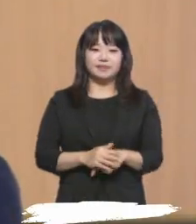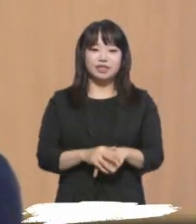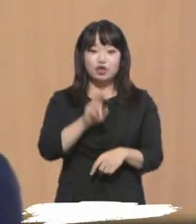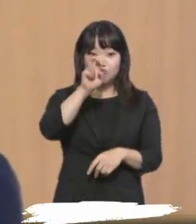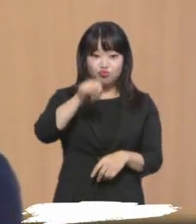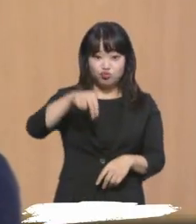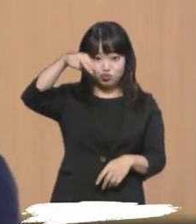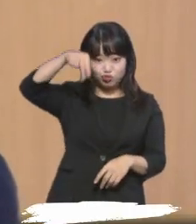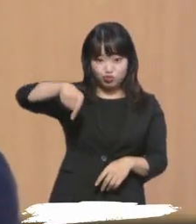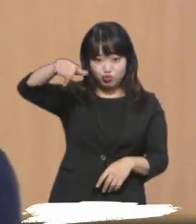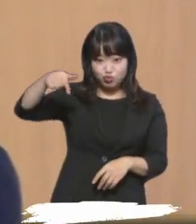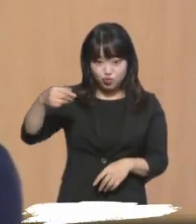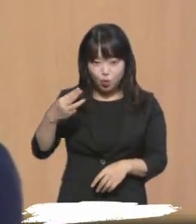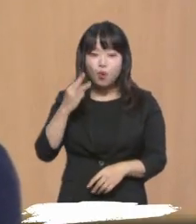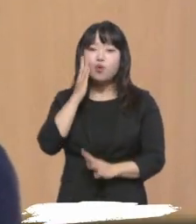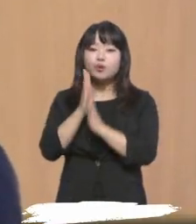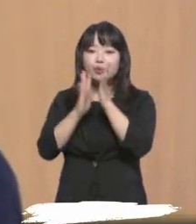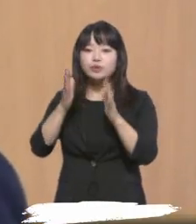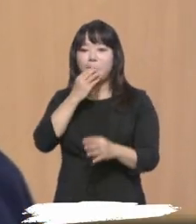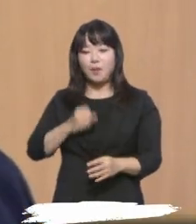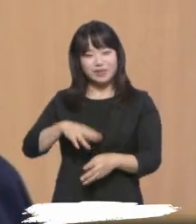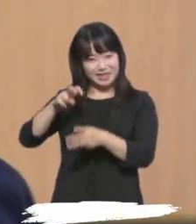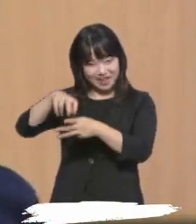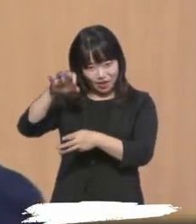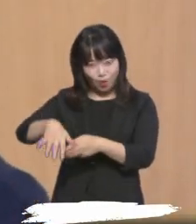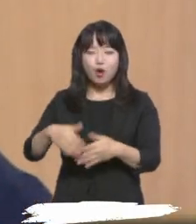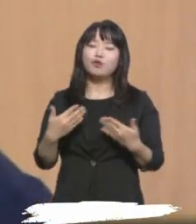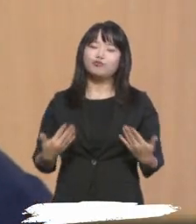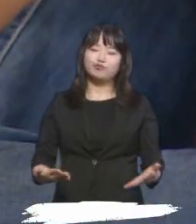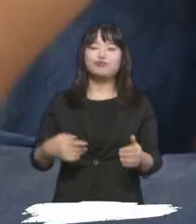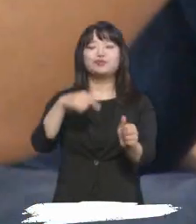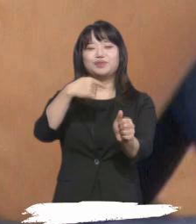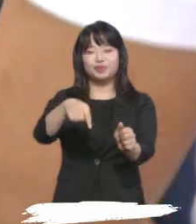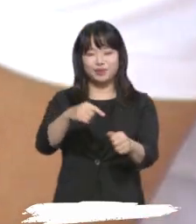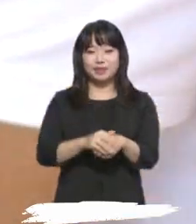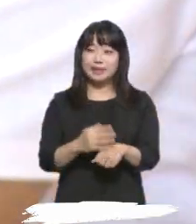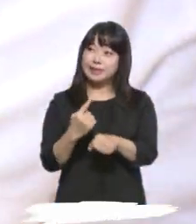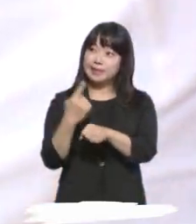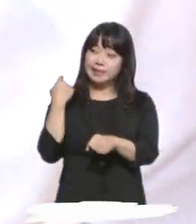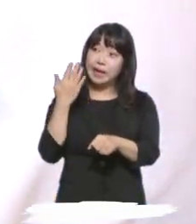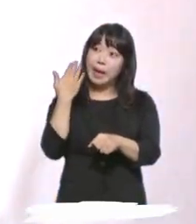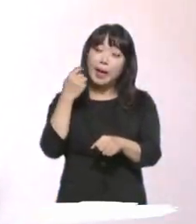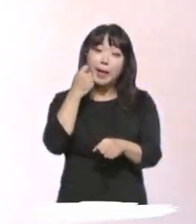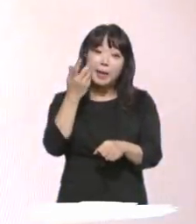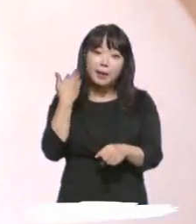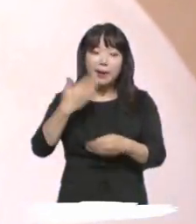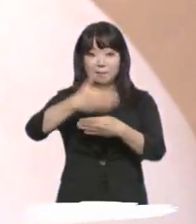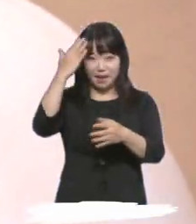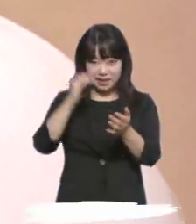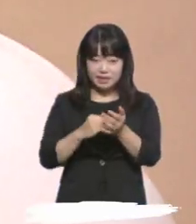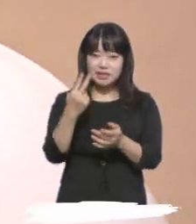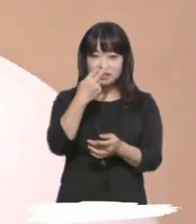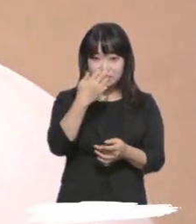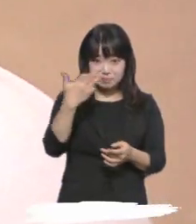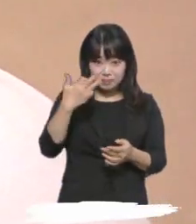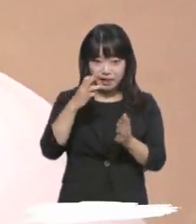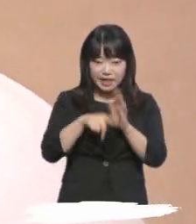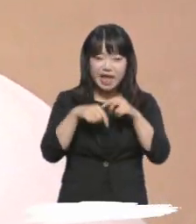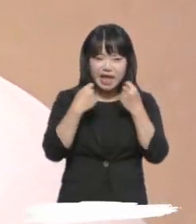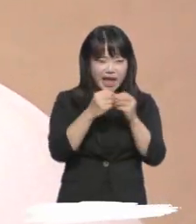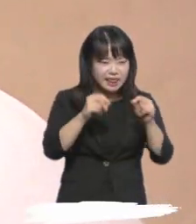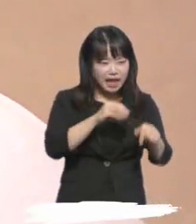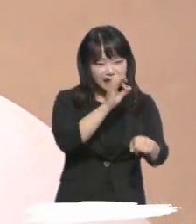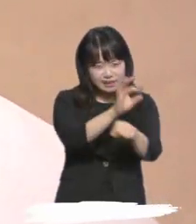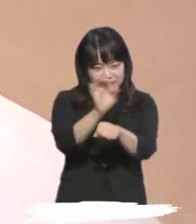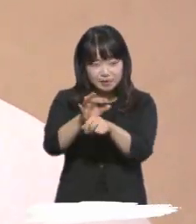무수골 녹색복지센터의 휴식 프로그램입니다. 지난달 개관한 센터는 지난 2018년부터 사유지